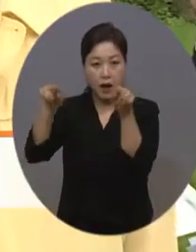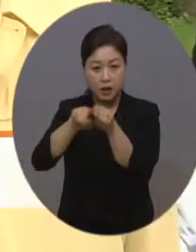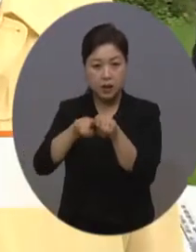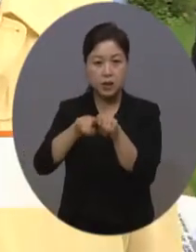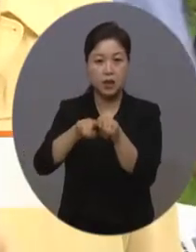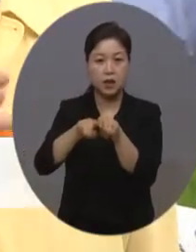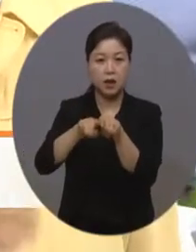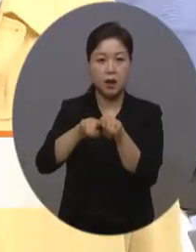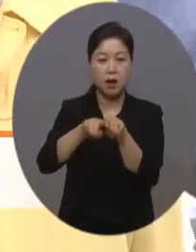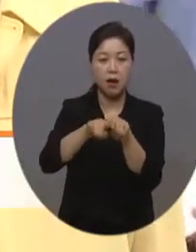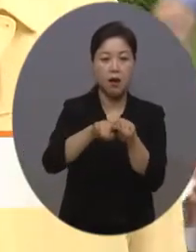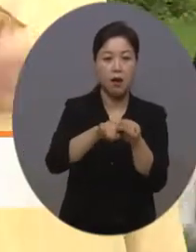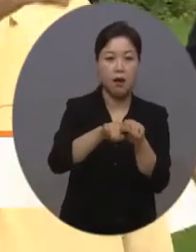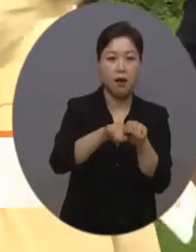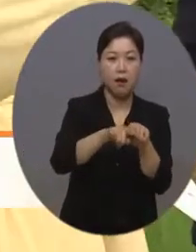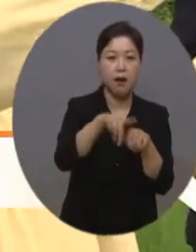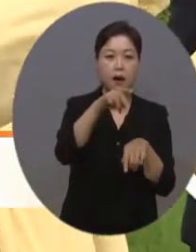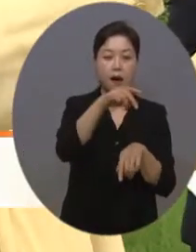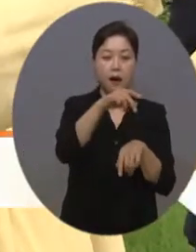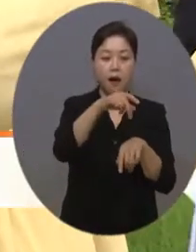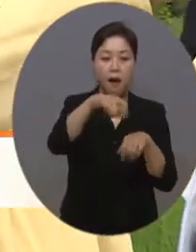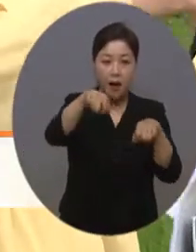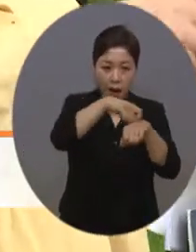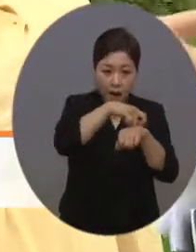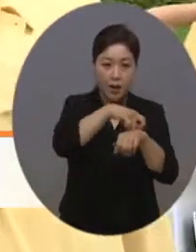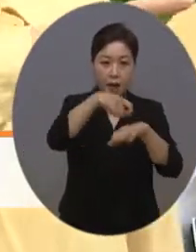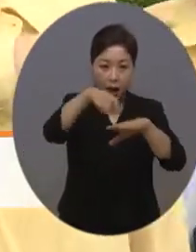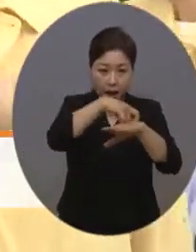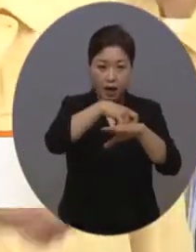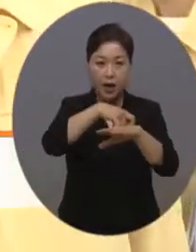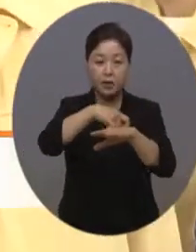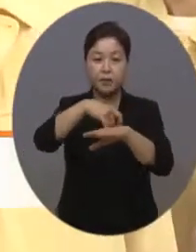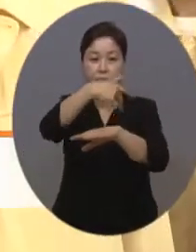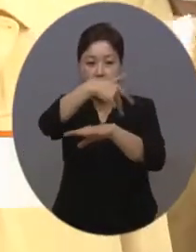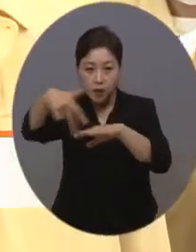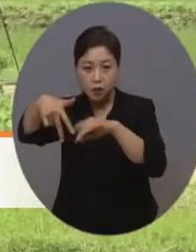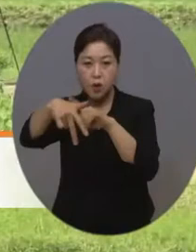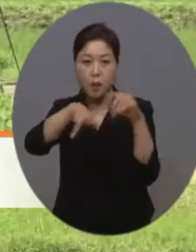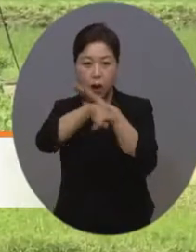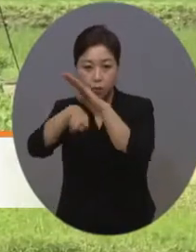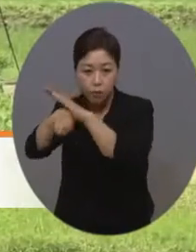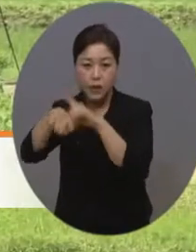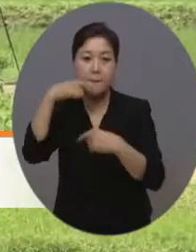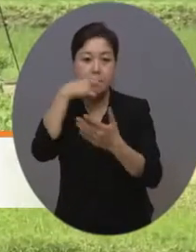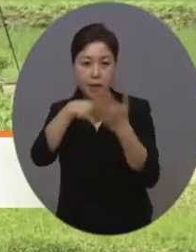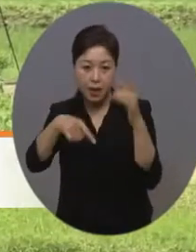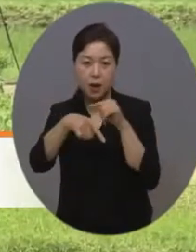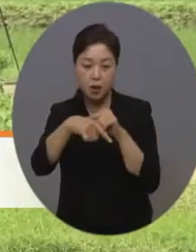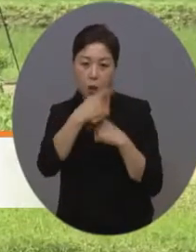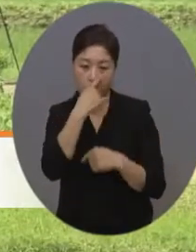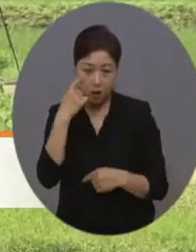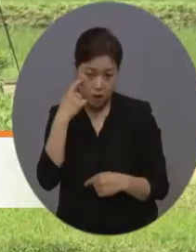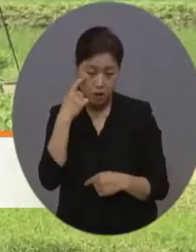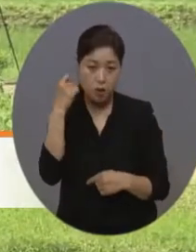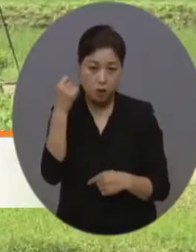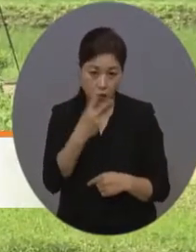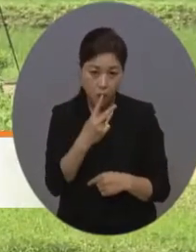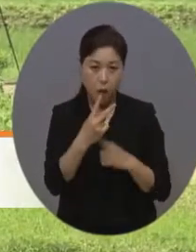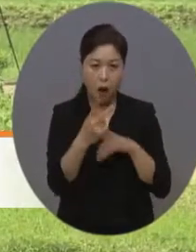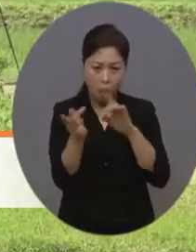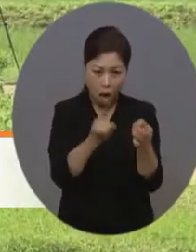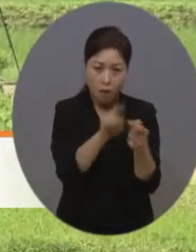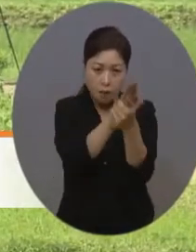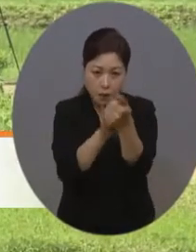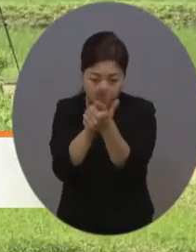방문해 집중호우에 따른 병해충 공동 방제 현황을 파악하고 시름에 빠진 피해 농가를 위로하는 한편